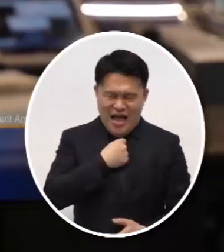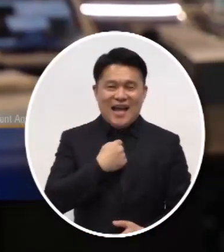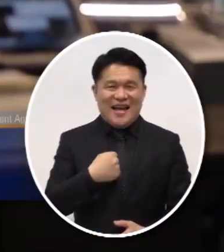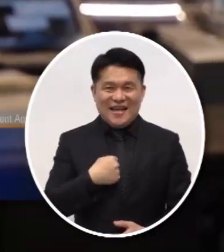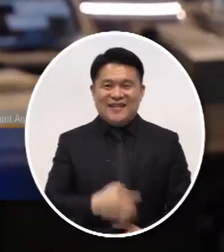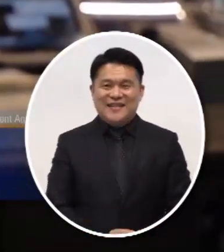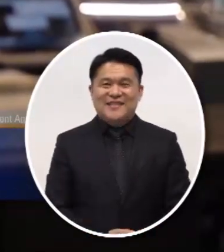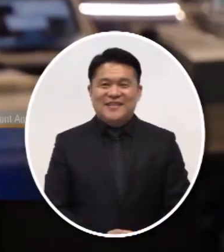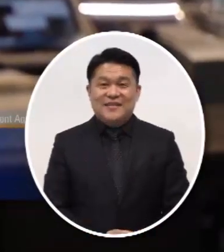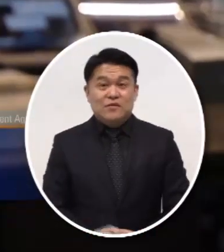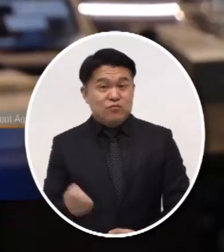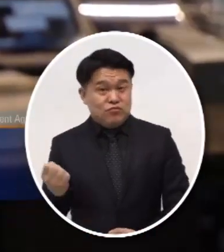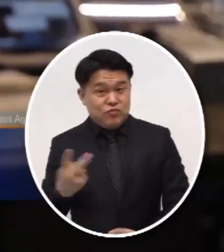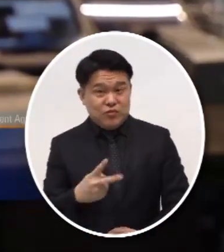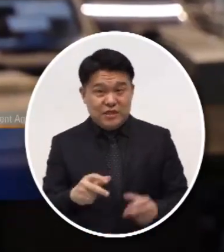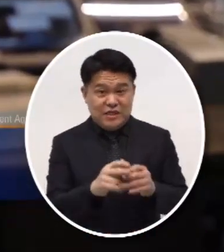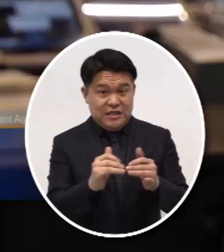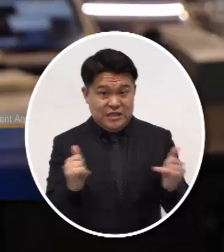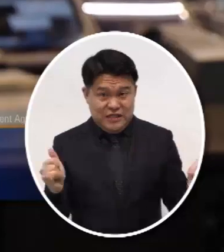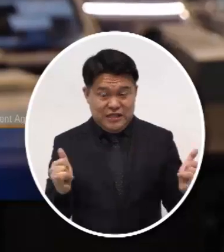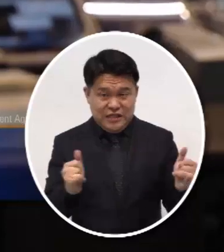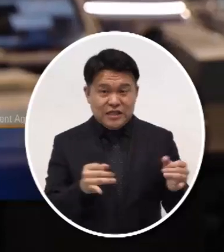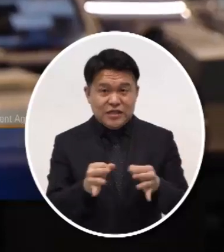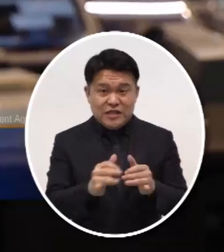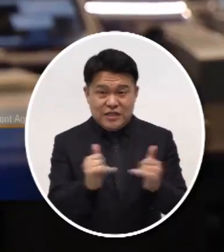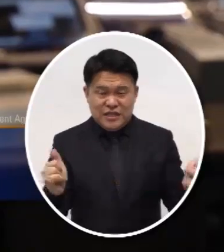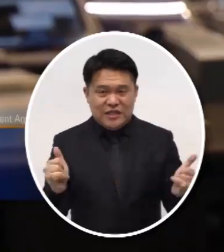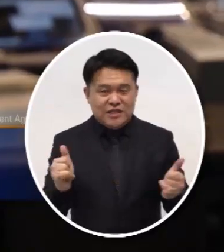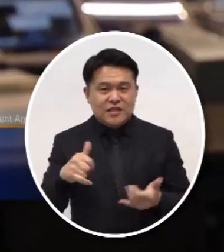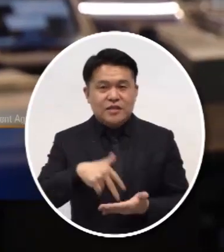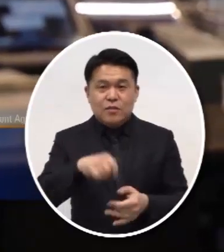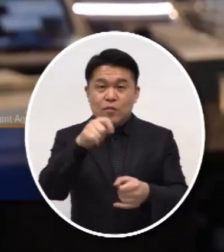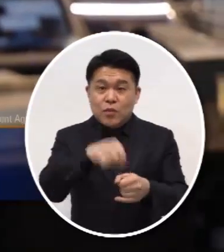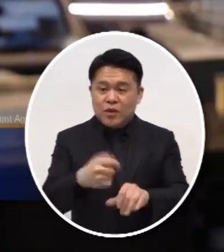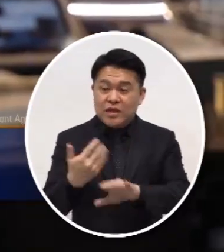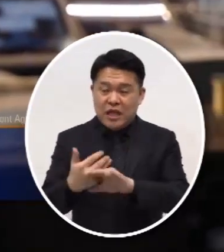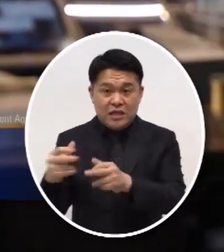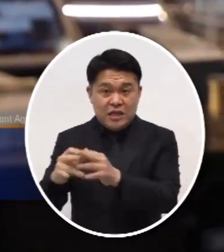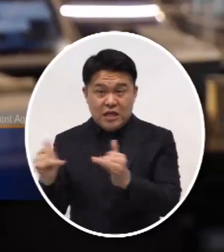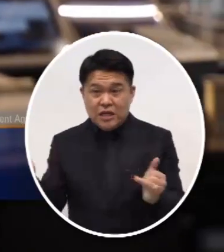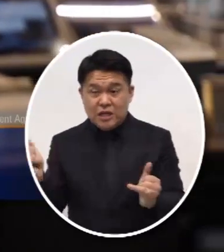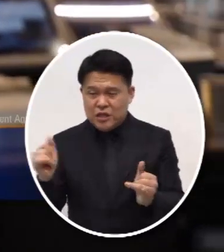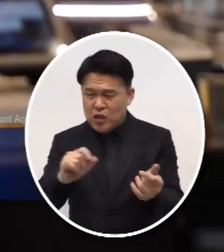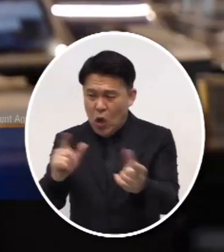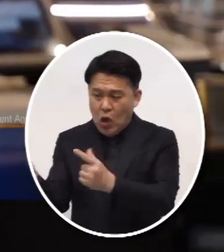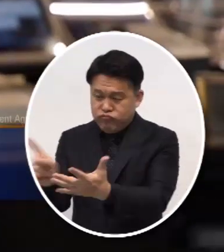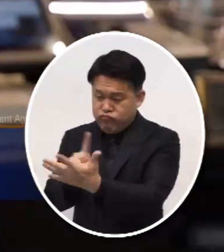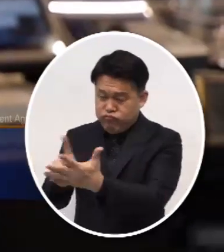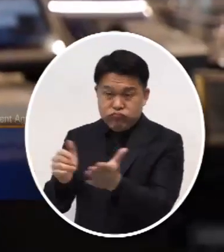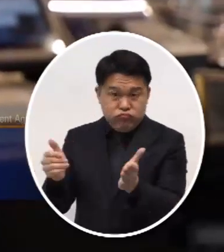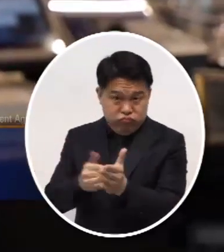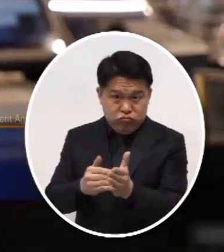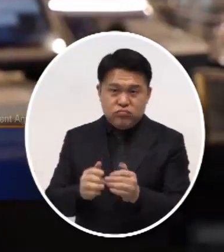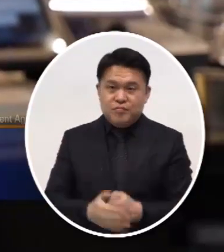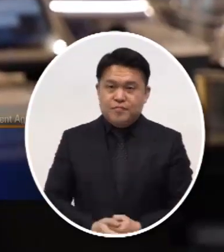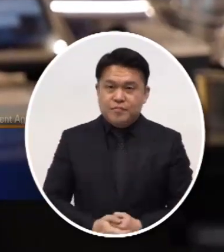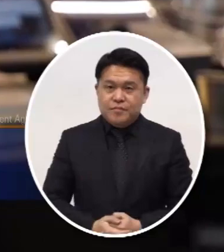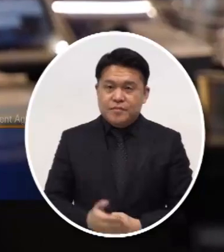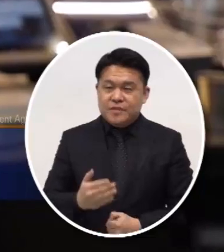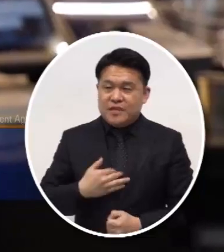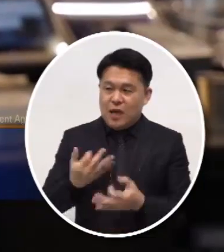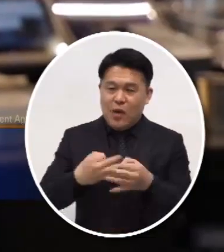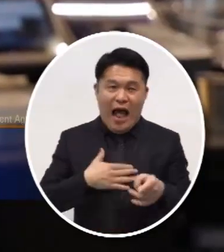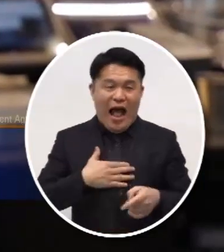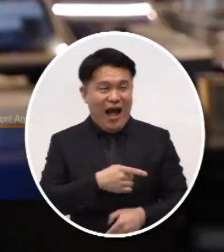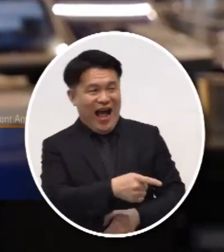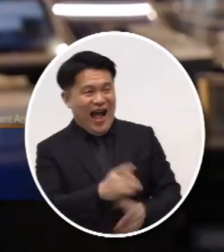꿈꾸고 있고요. 그리고 장애인 파트너로서 목표는 지금 다른 장애인 파트너들 많이 만났을 때 생각보다